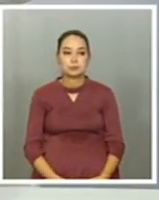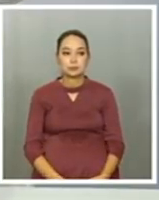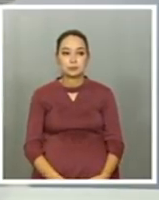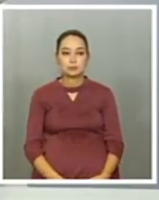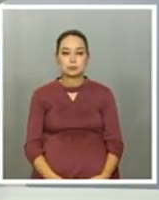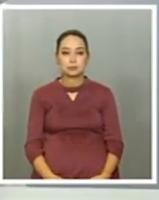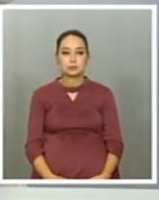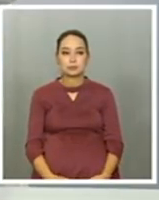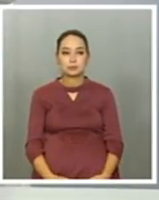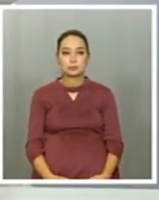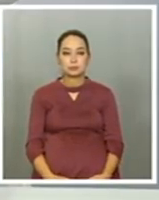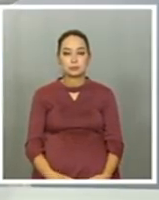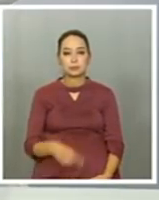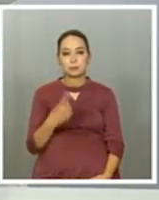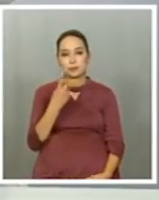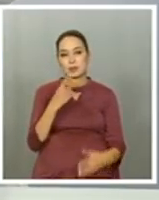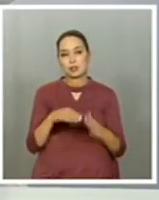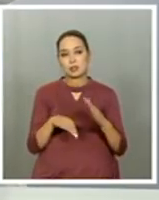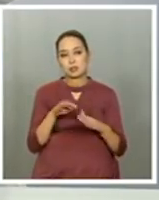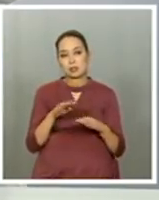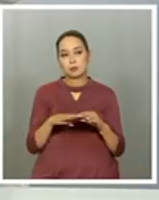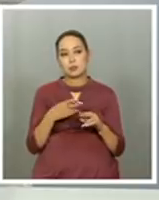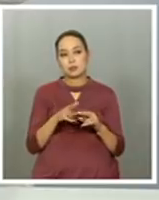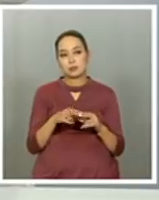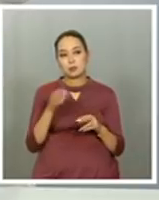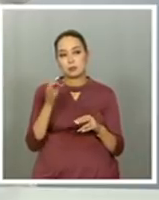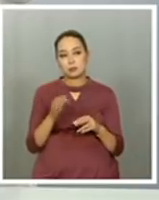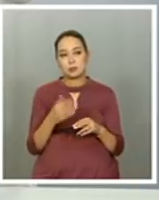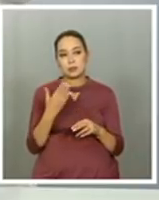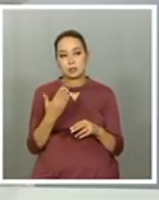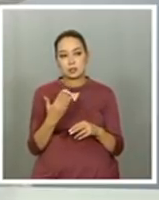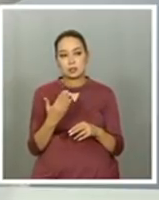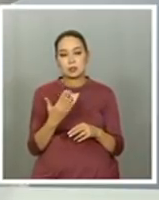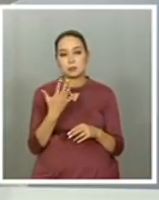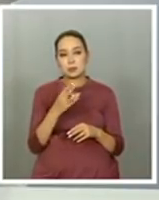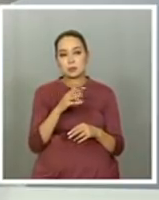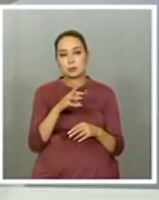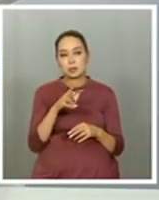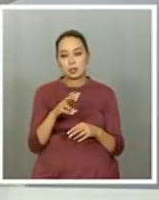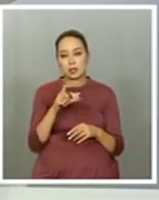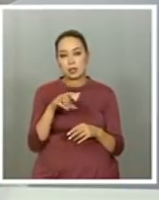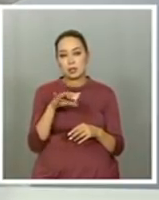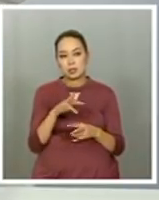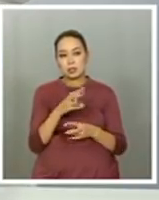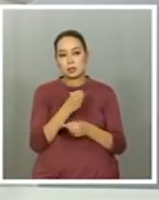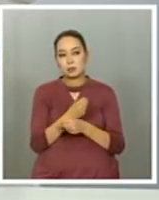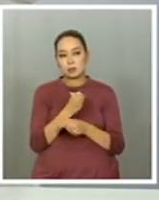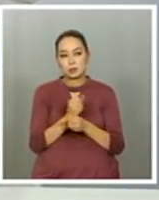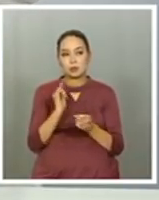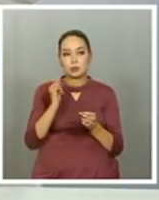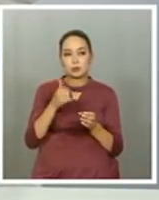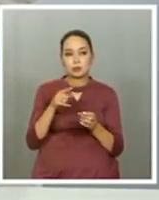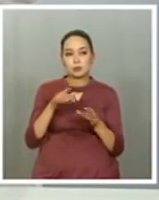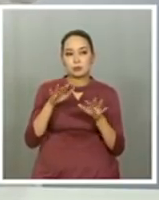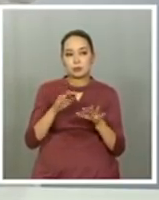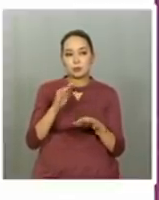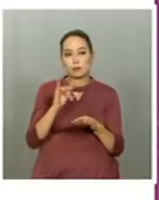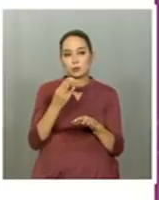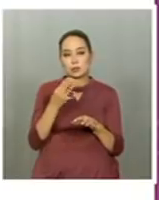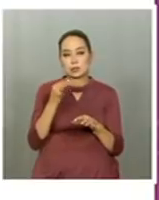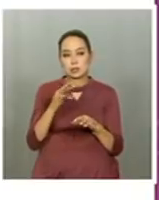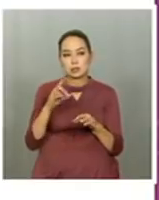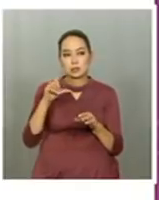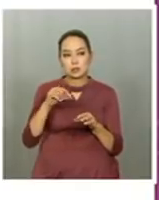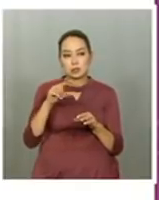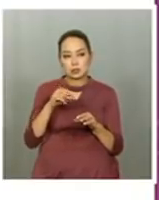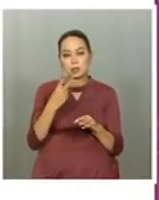Бірінші тәжірибеде біз сынауыққа 5 мл этил спиртін құйып, оның үстіне фуксин тамызылған су